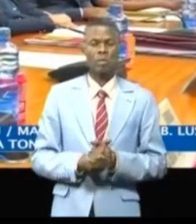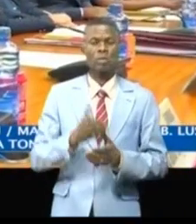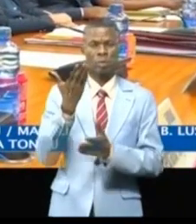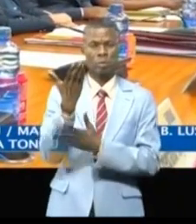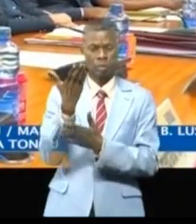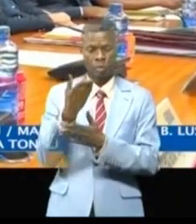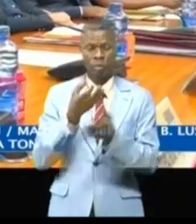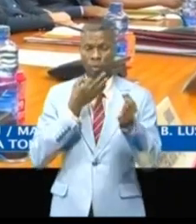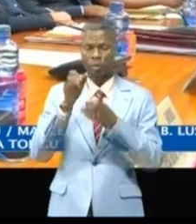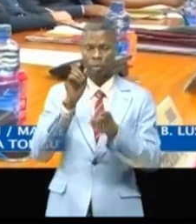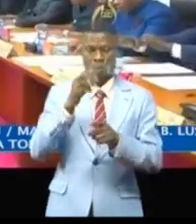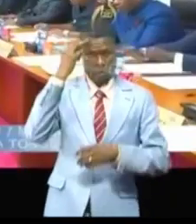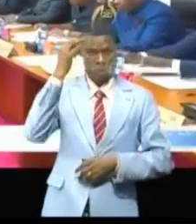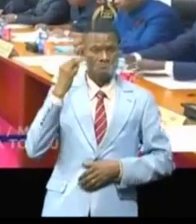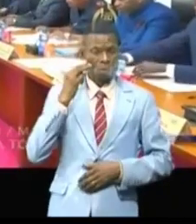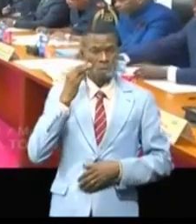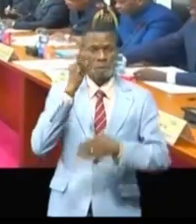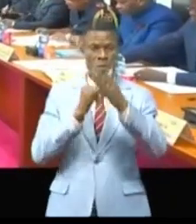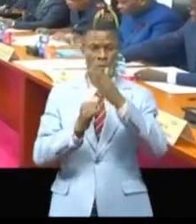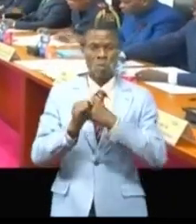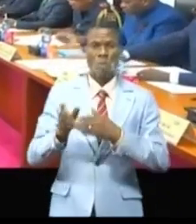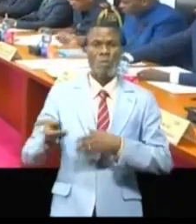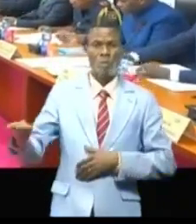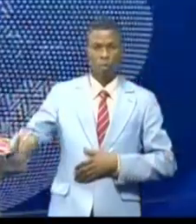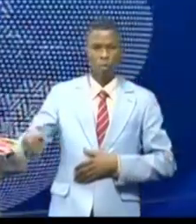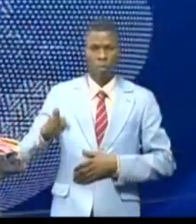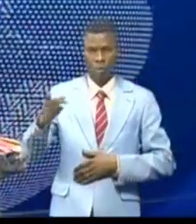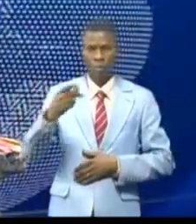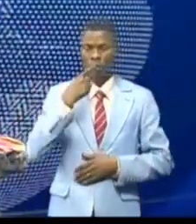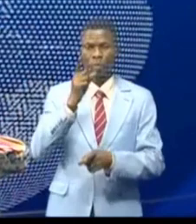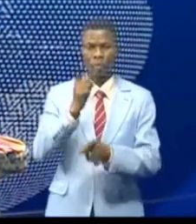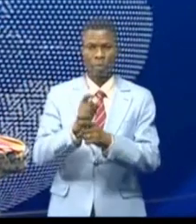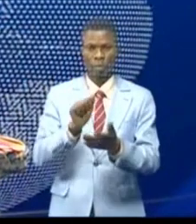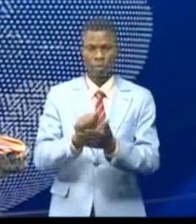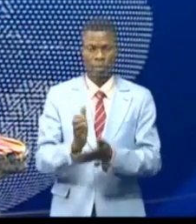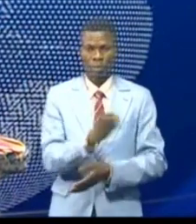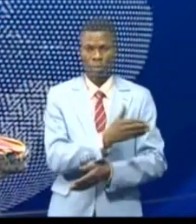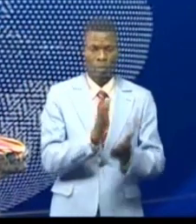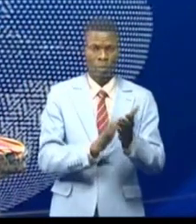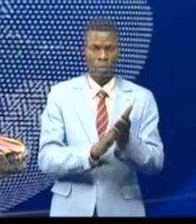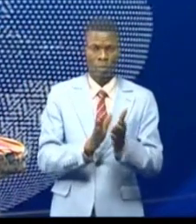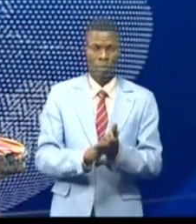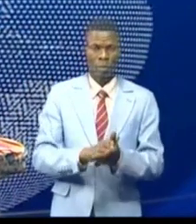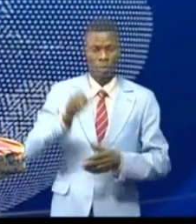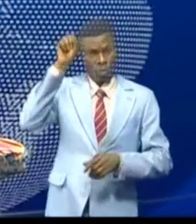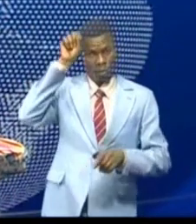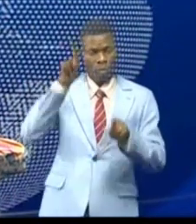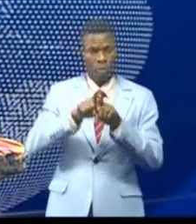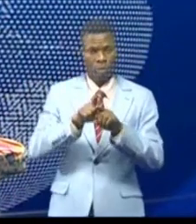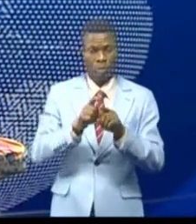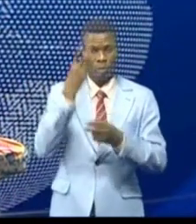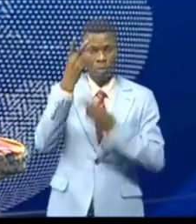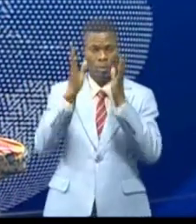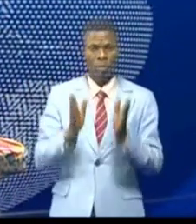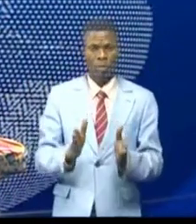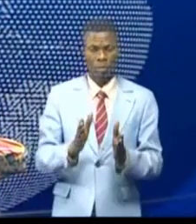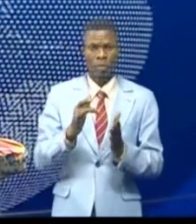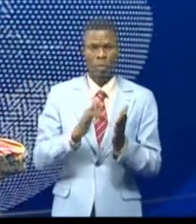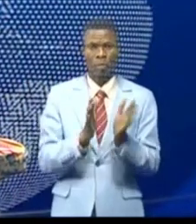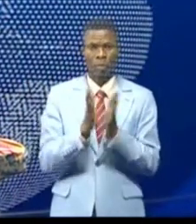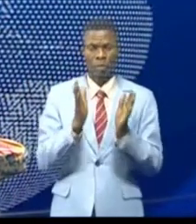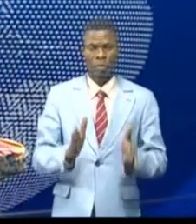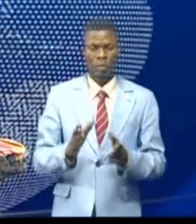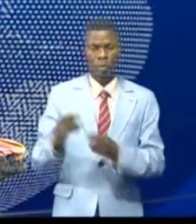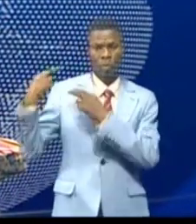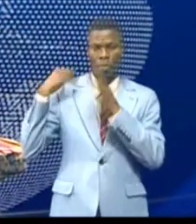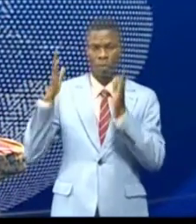Manzenga, ministre de l'intégration régionale. L'école, le frère visiteur chrétienne est spolié. Les responsables